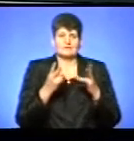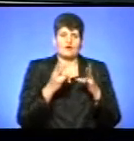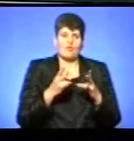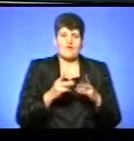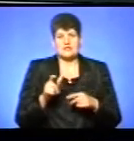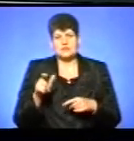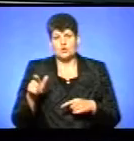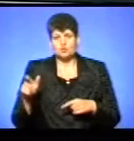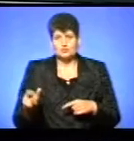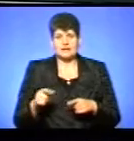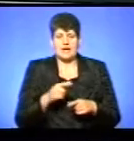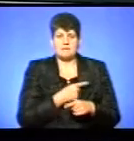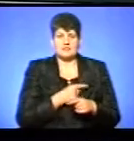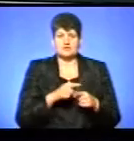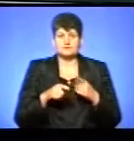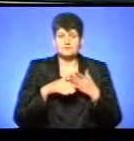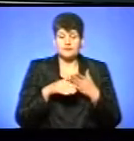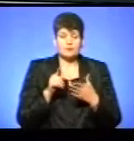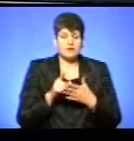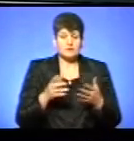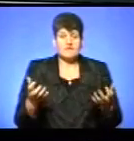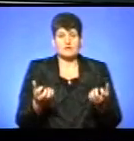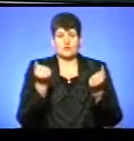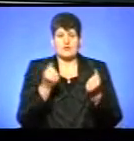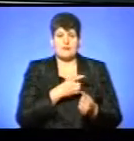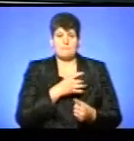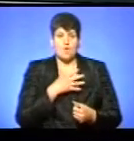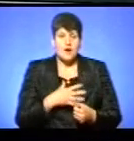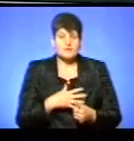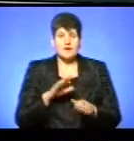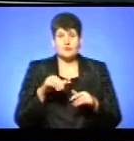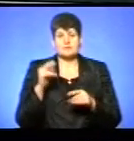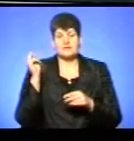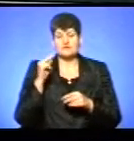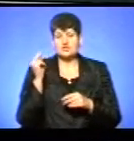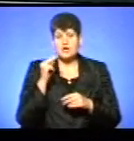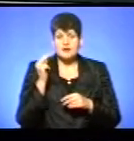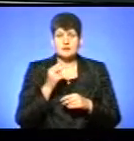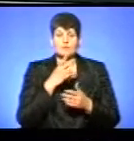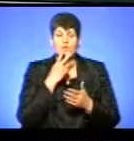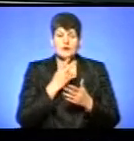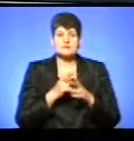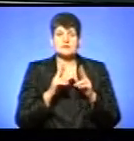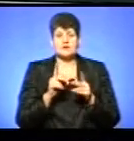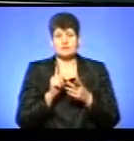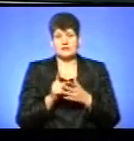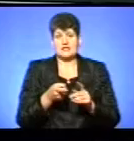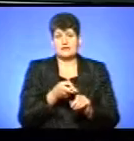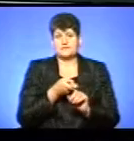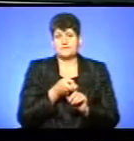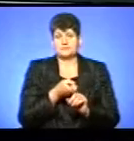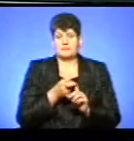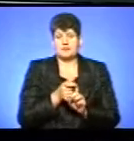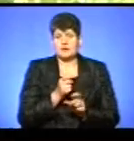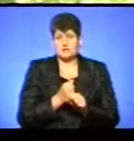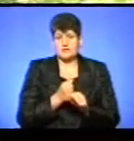люди. Медики швидкої мали врятувати поранених. Після цього – навчання, де демонстрували, як мають взаємодіяти екстрені